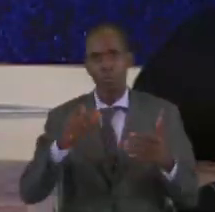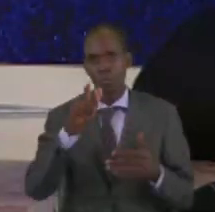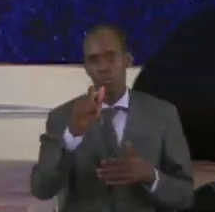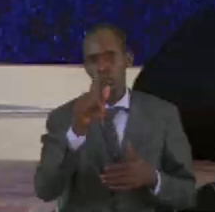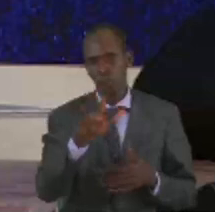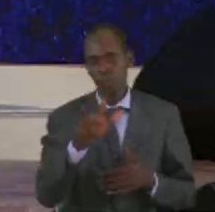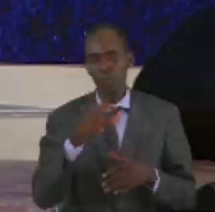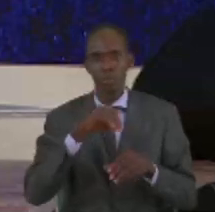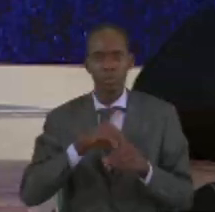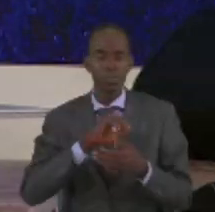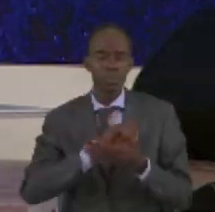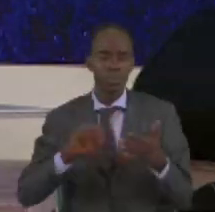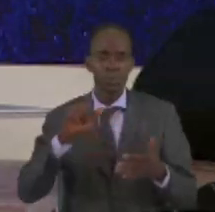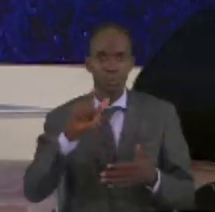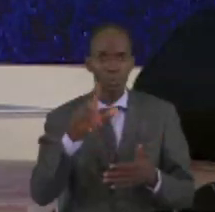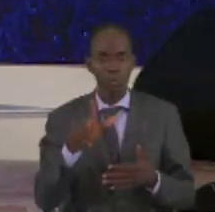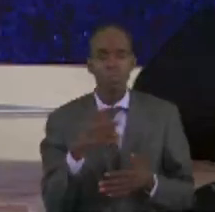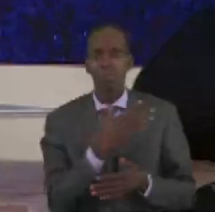Verset 23.